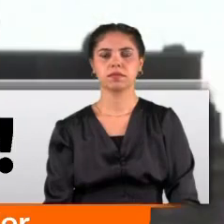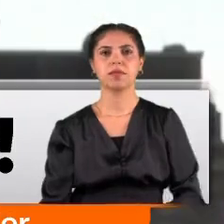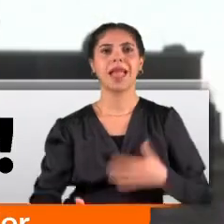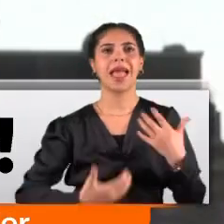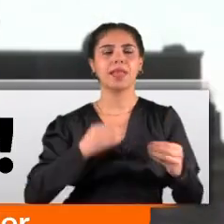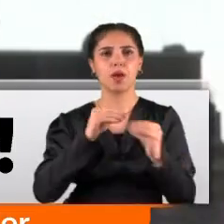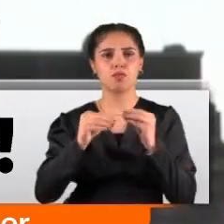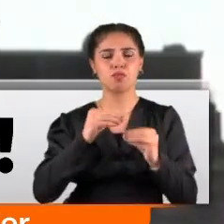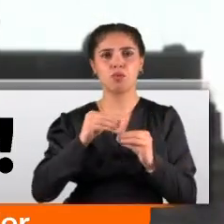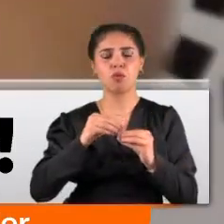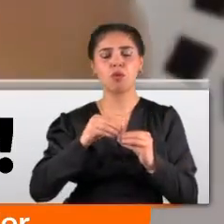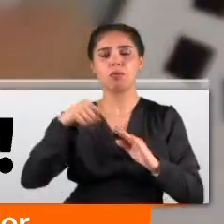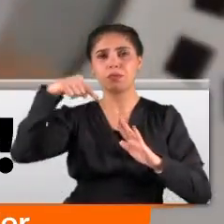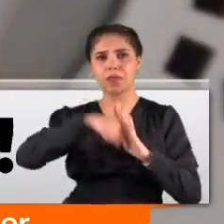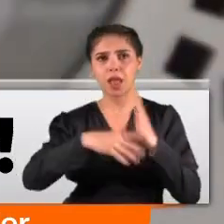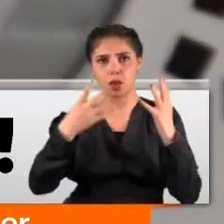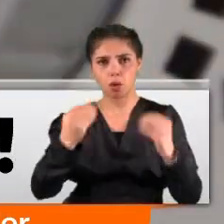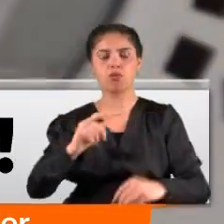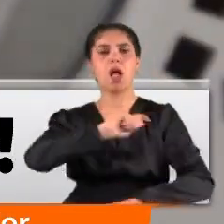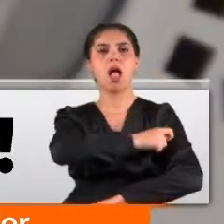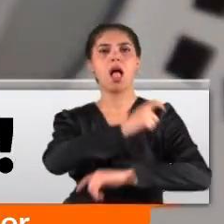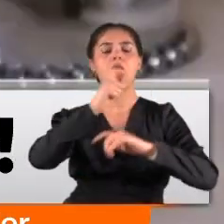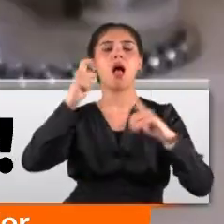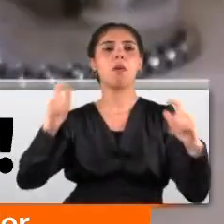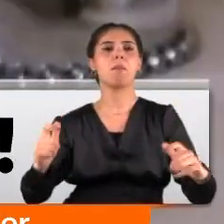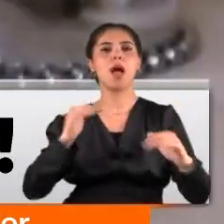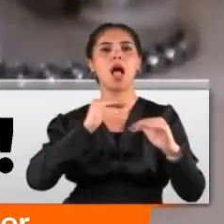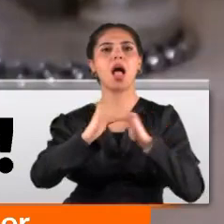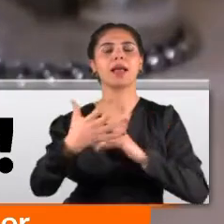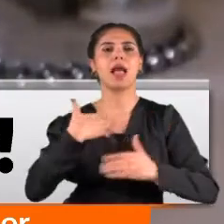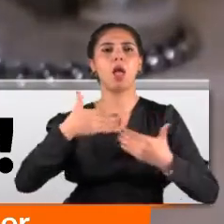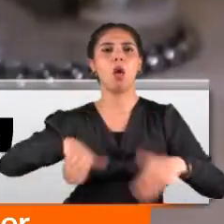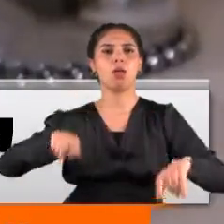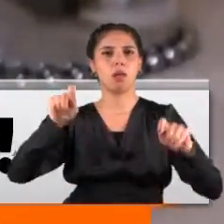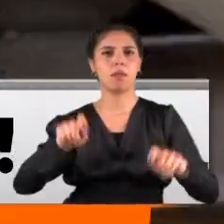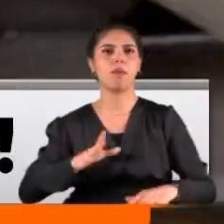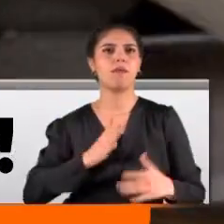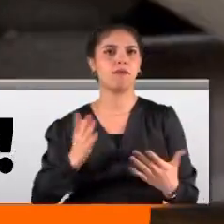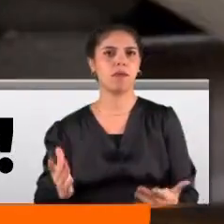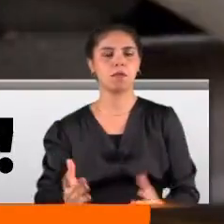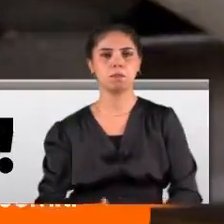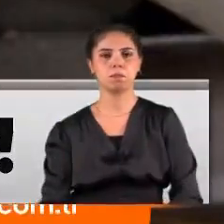Enerji krizi derinleşince Almanya'da halk kendi önlemlerini almaya başladı bile.